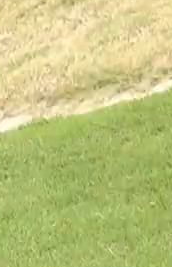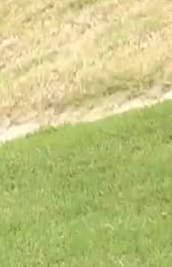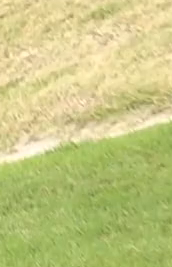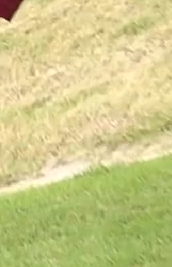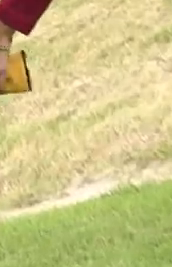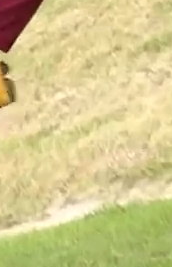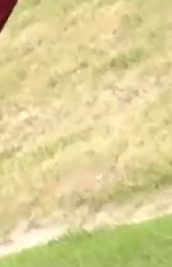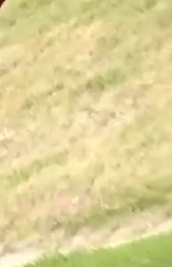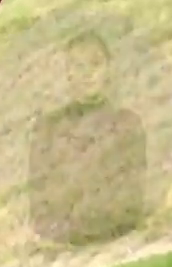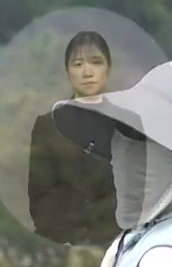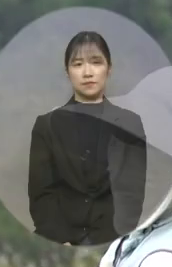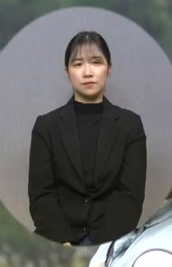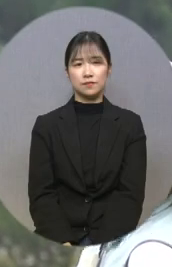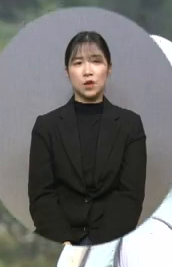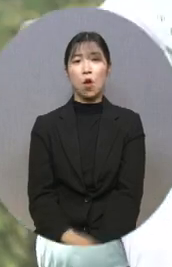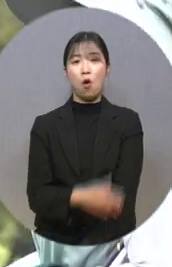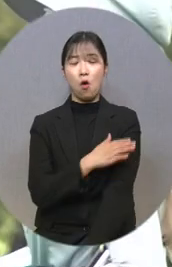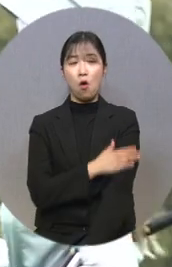아, 나이스!